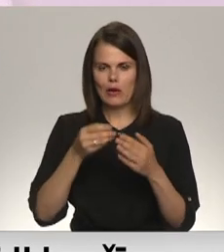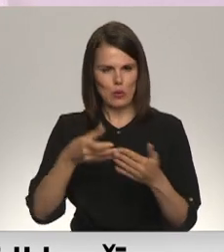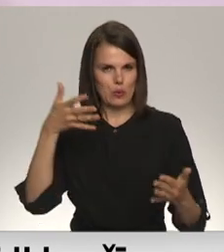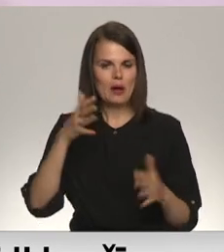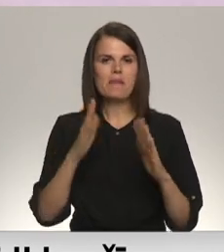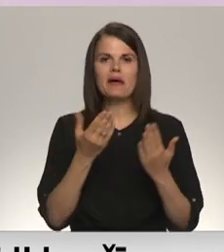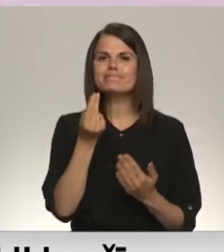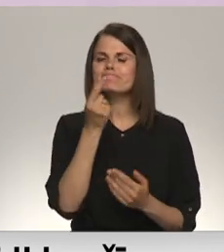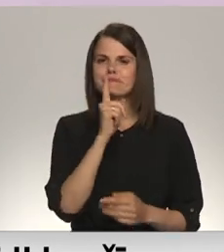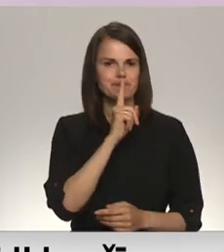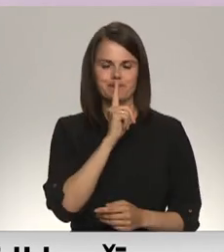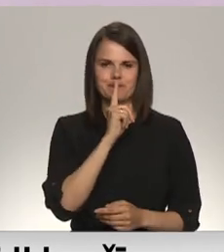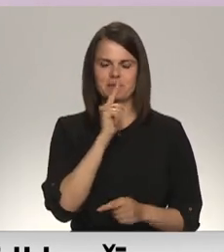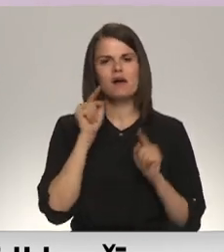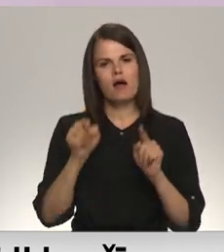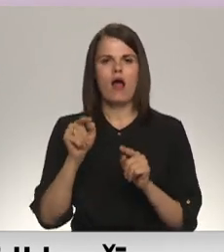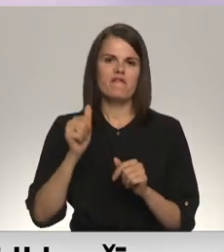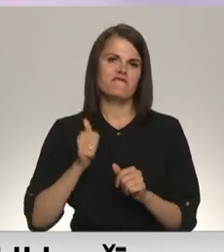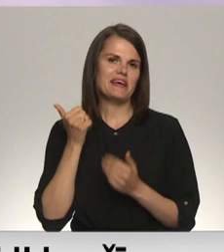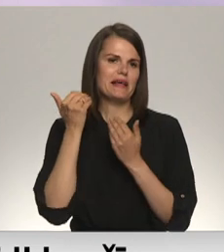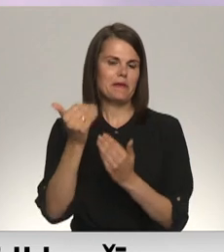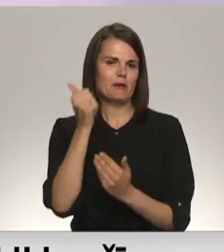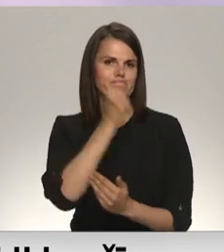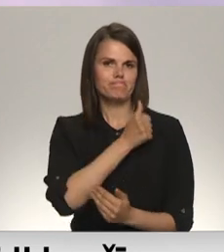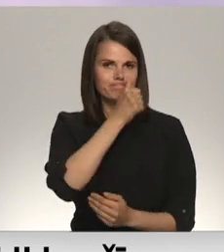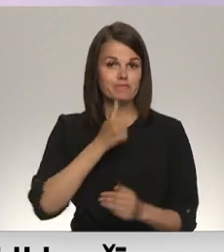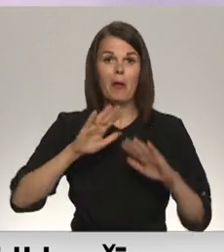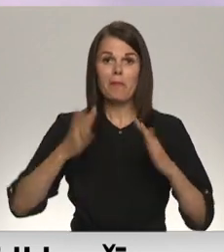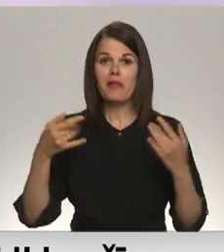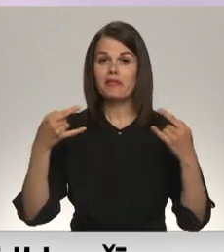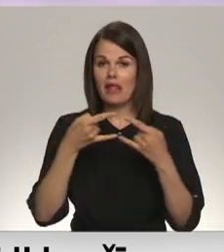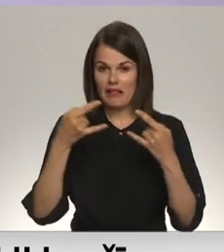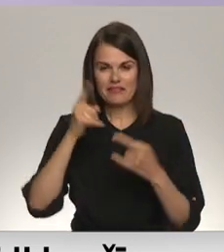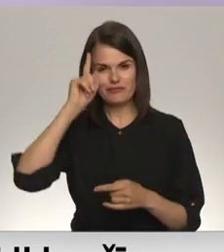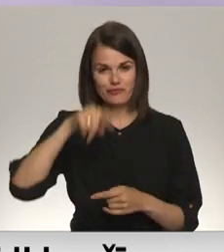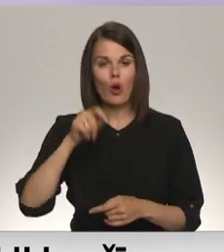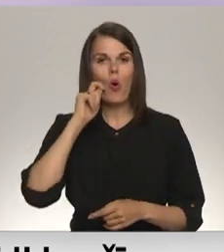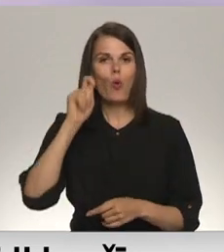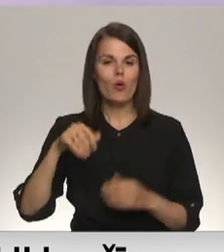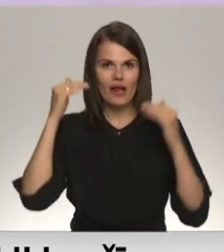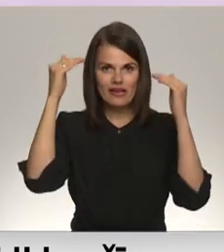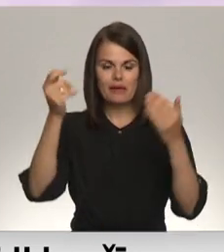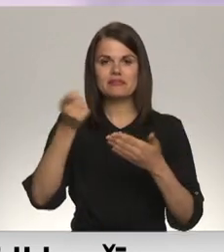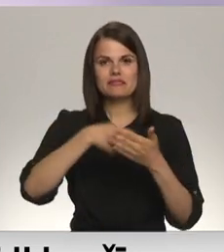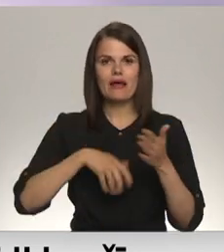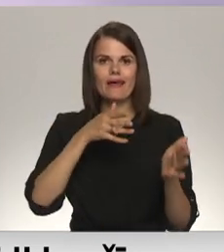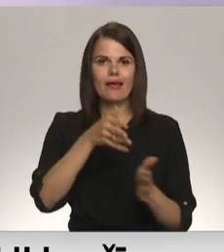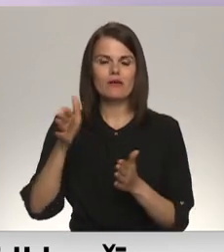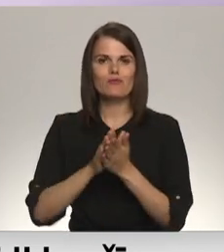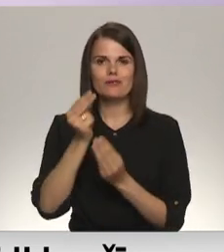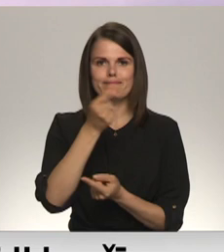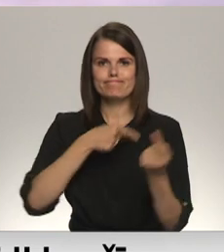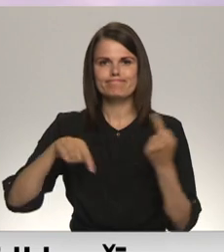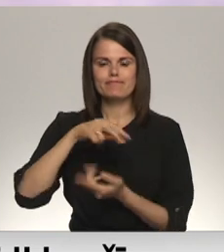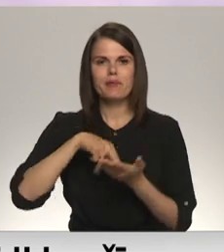netiek atklātas, jo šis ir kompānijas komercnoslēpums. Vienlaikus Latvijas televīzijai zināms, ka Ukrainas gaisa telpas slēgšanas ietekme uz apgrozījumu